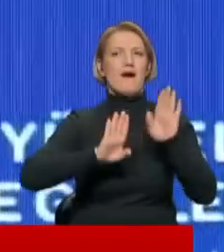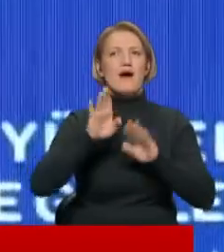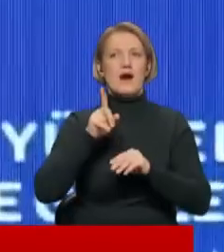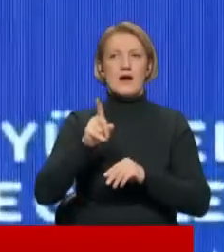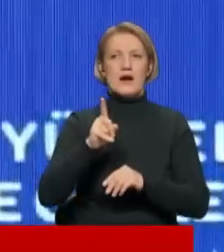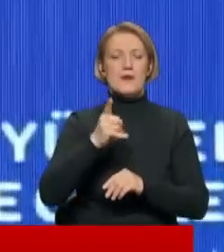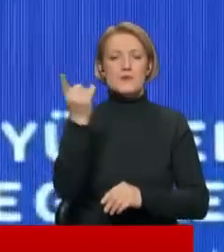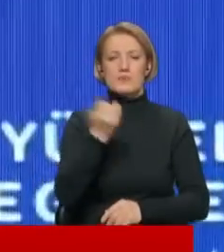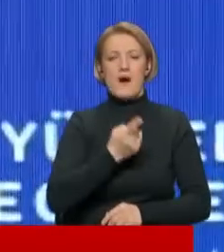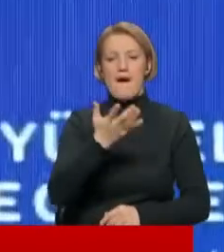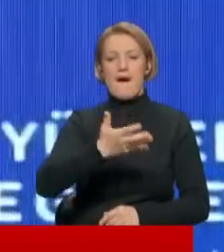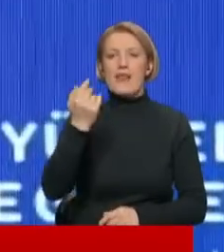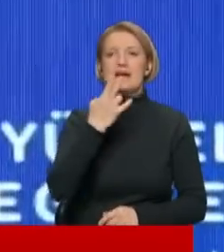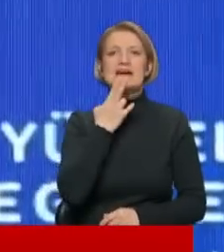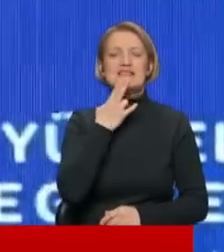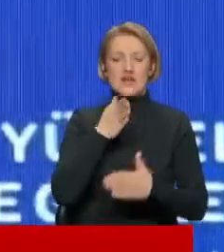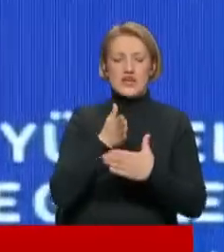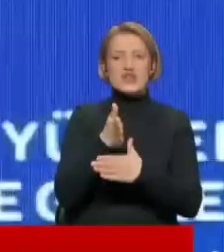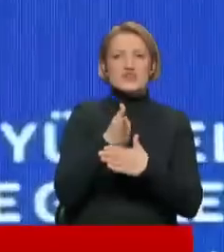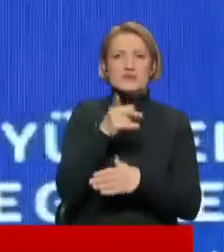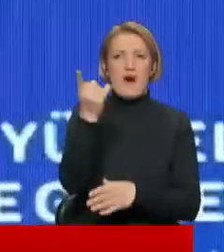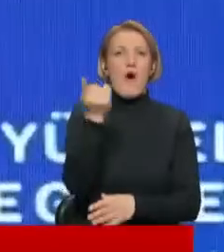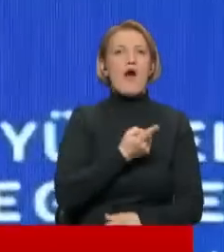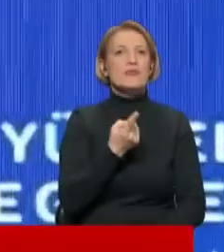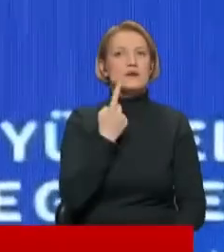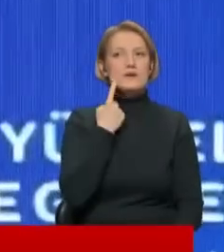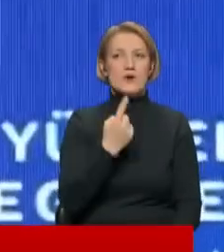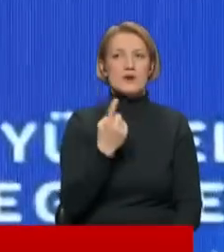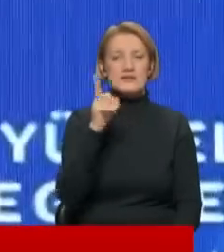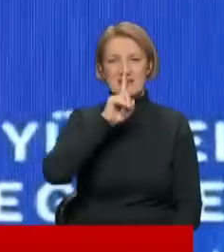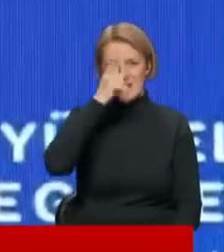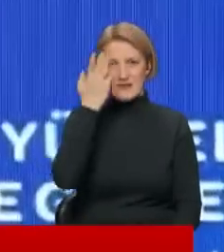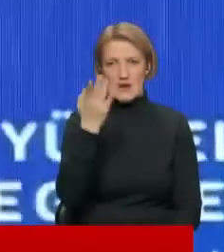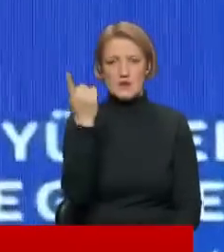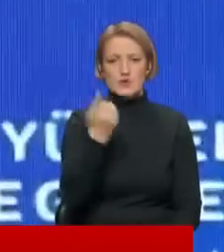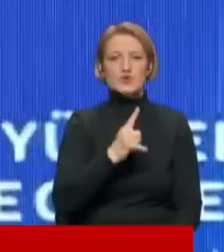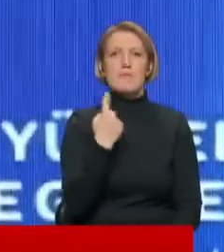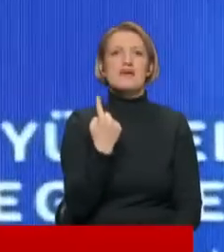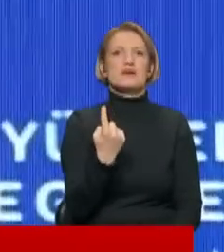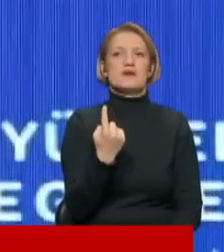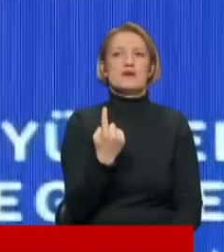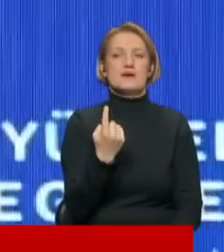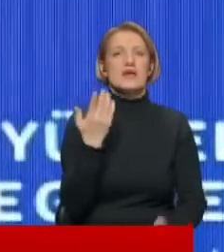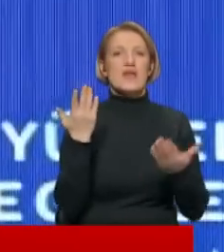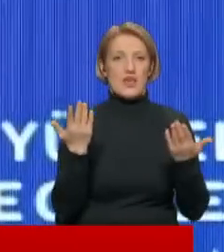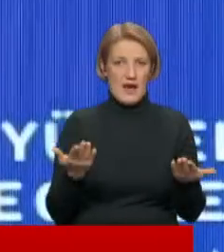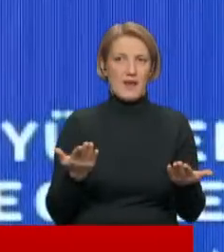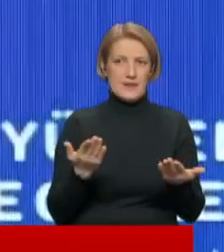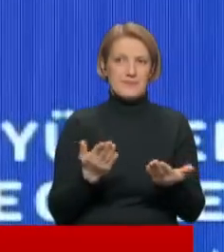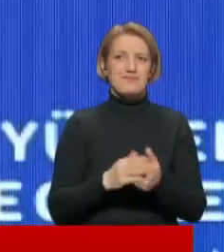pay alabilen kadın girişimcileri oranı ise sadece yüzde bir yani